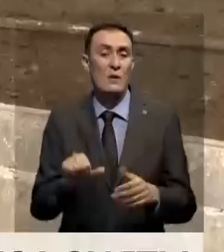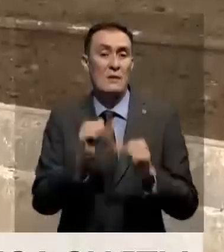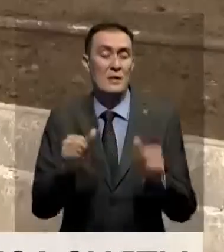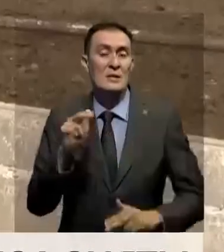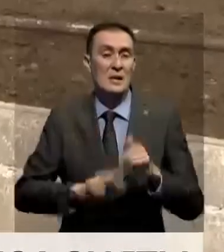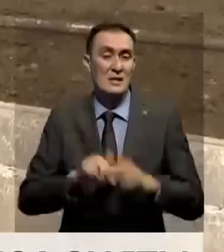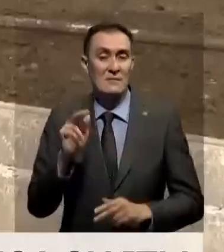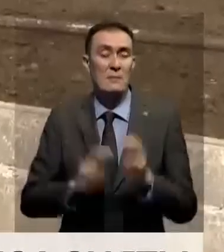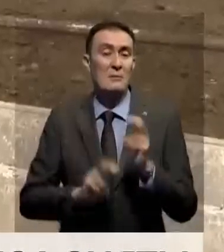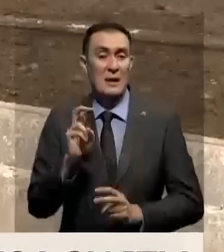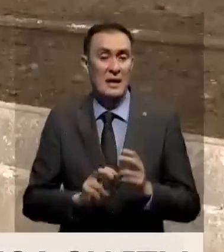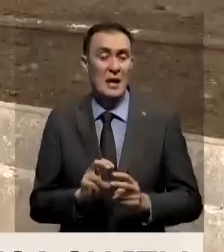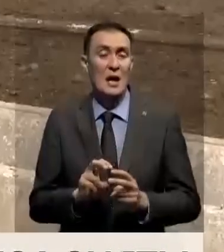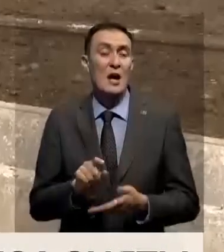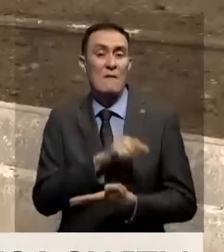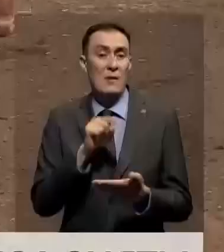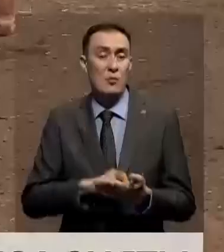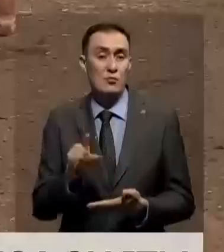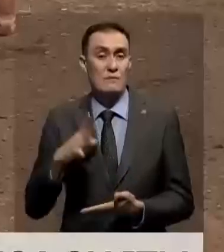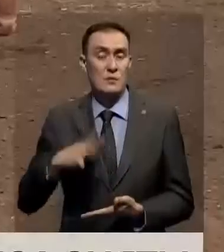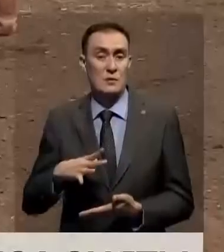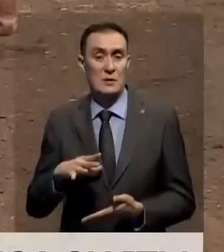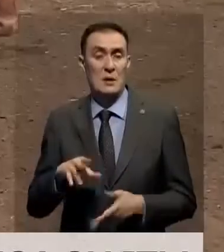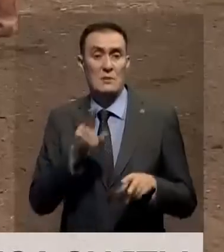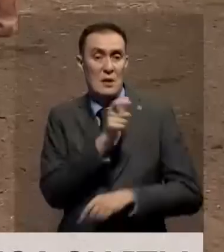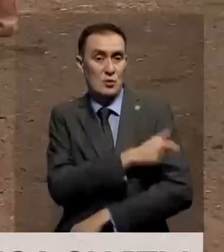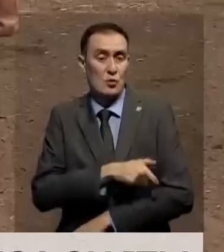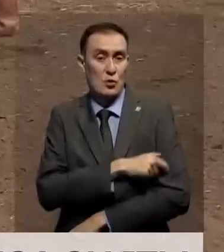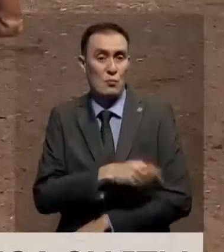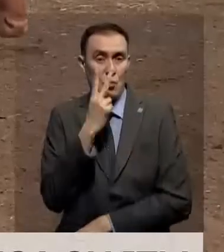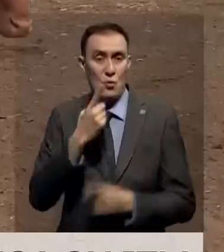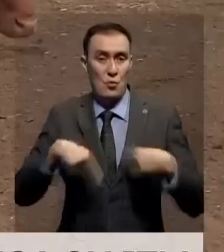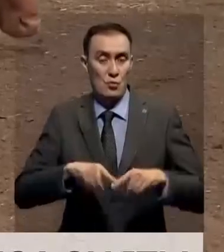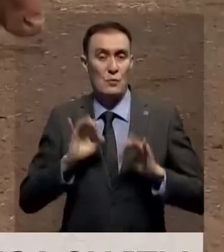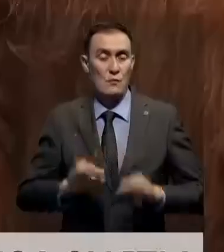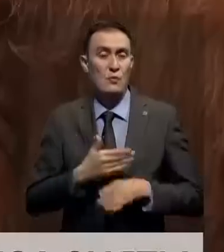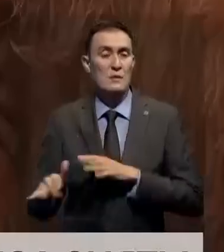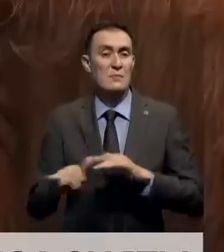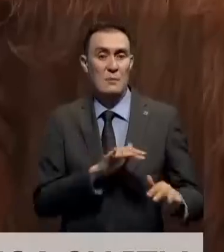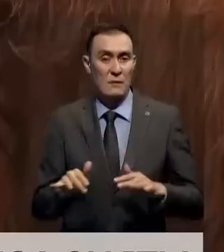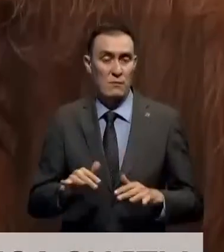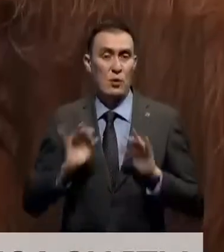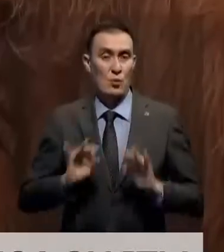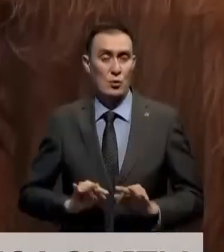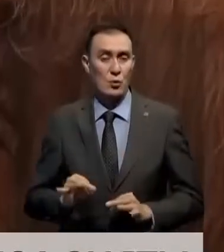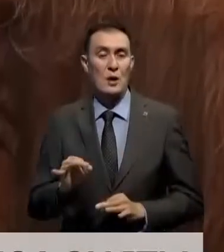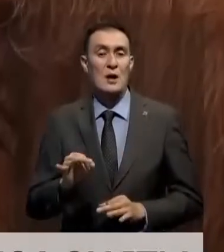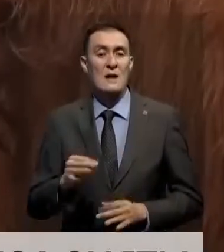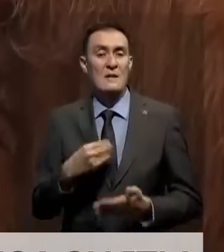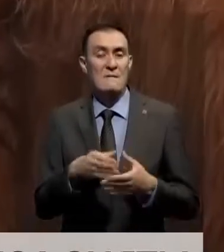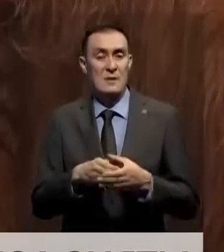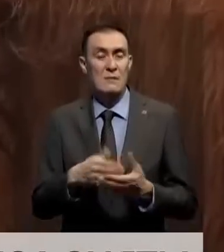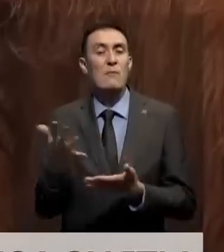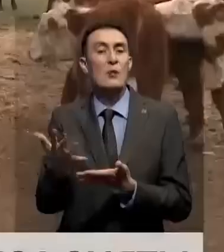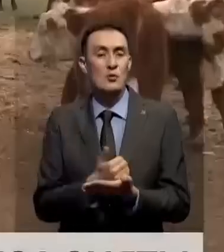на строительство предприятия. В дело пришлось вмешаться надзорному органу. После мероприятий, проведенных прокуратурой региона,